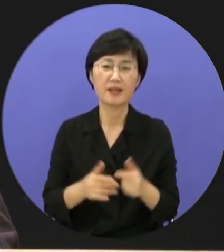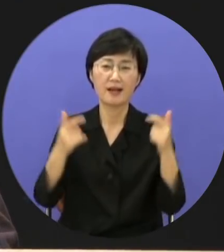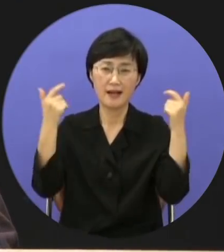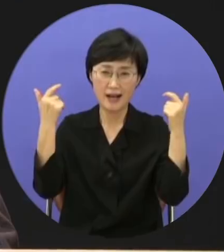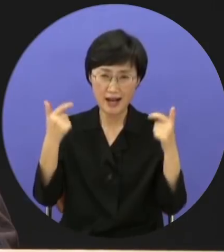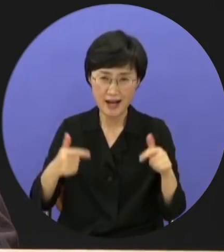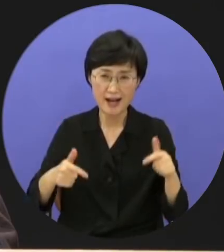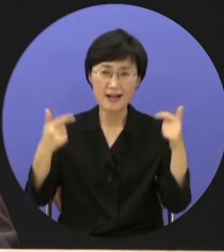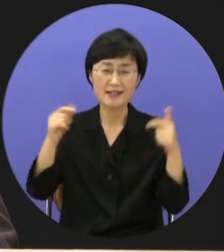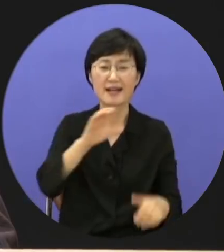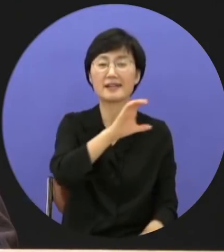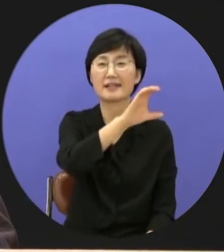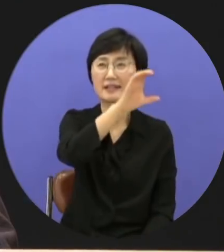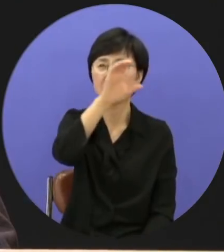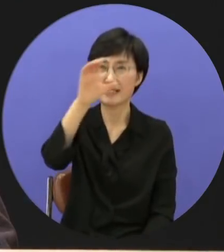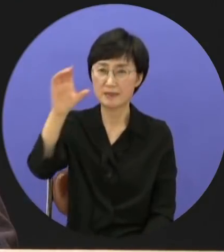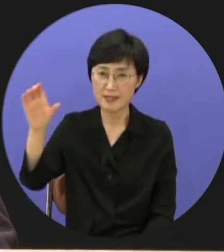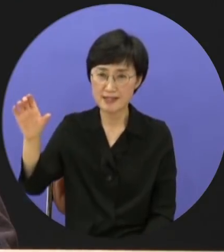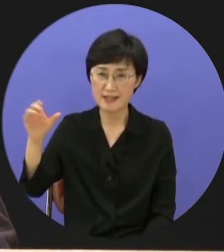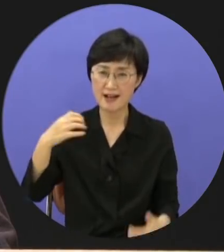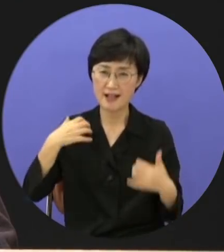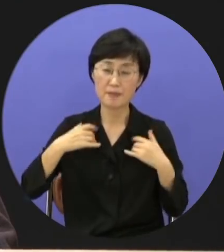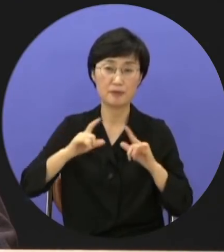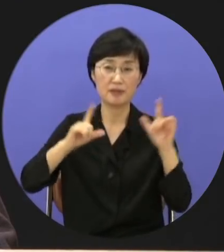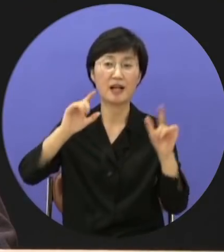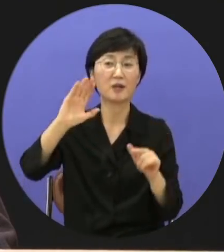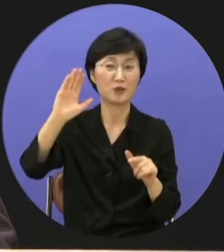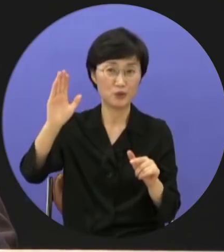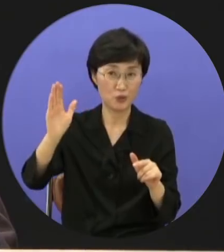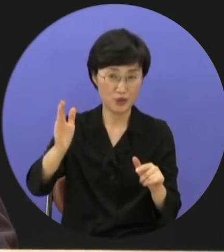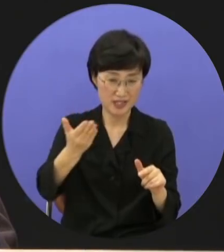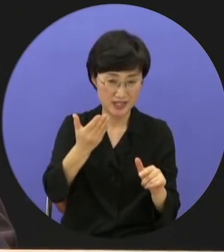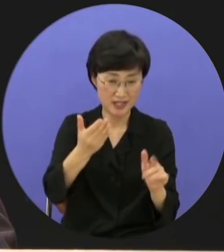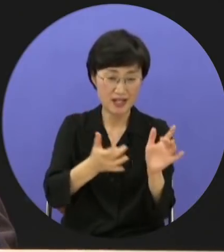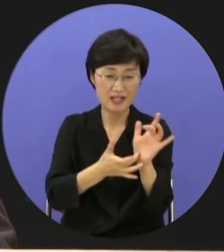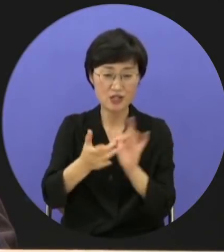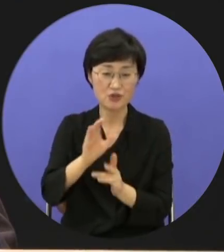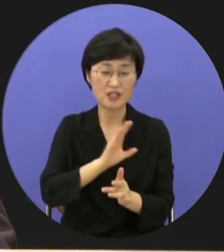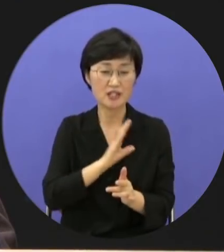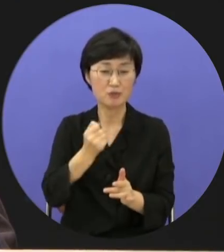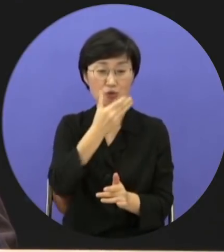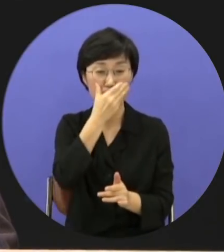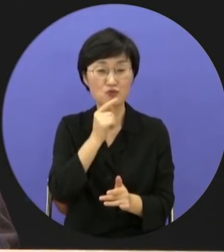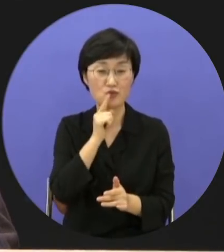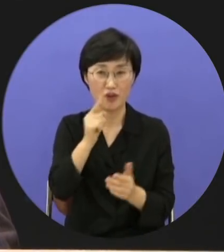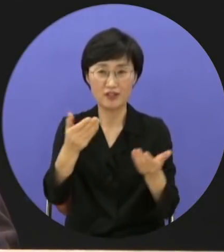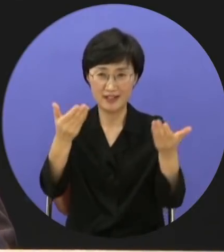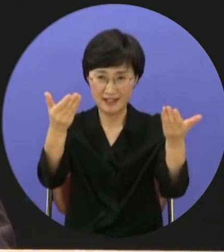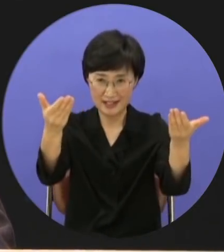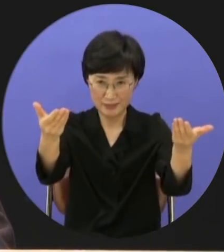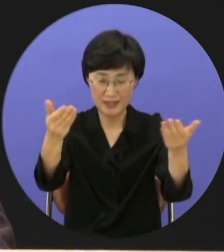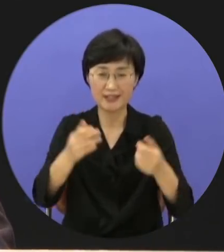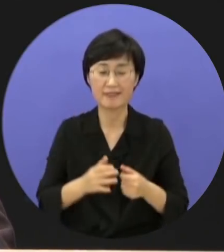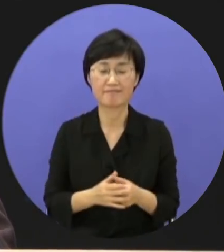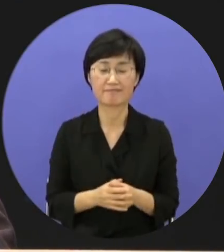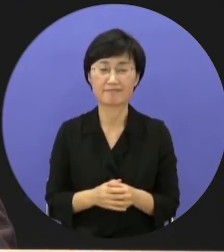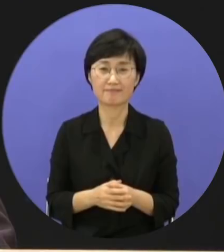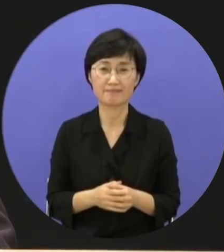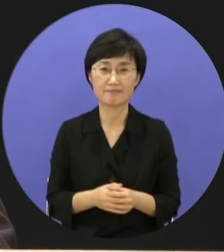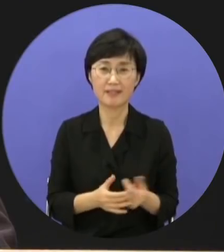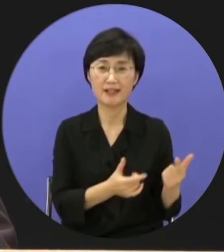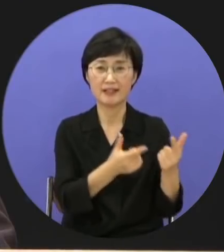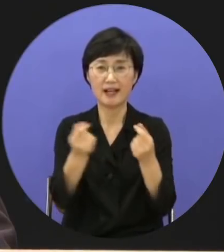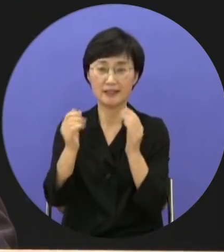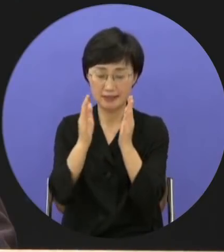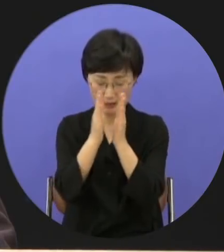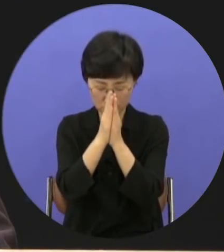항상 크리스마스 되는 축복이기를 그리스도 이름으로 축복합니다. I bless you in the name of Christ that you may enjoy